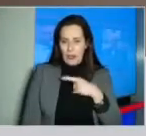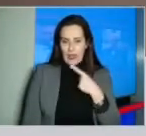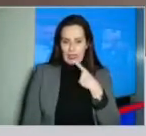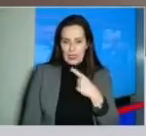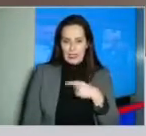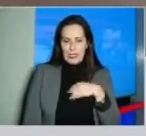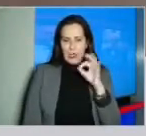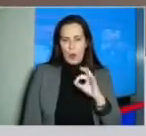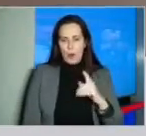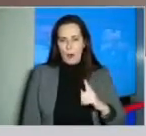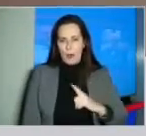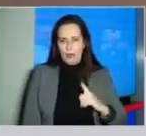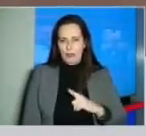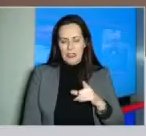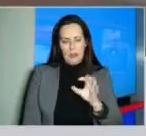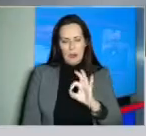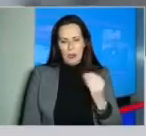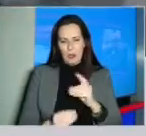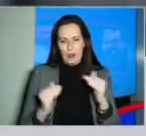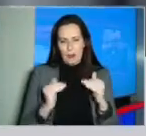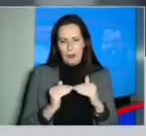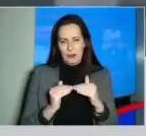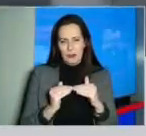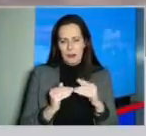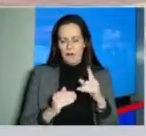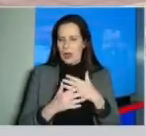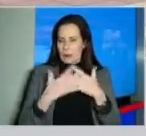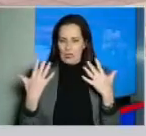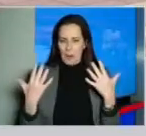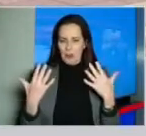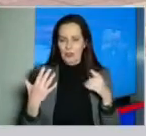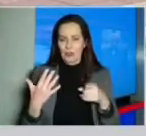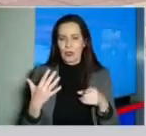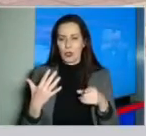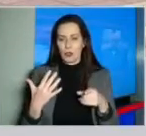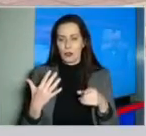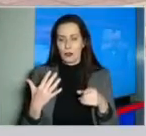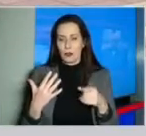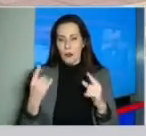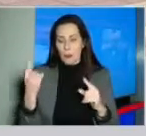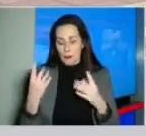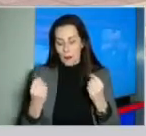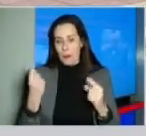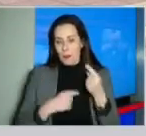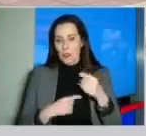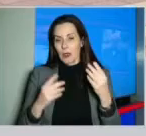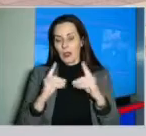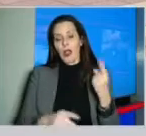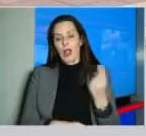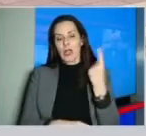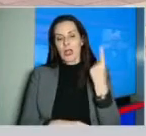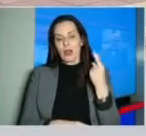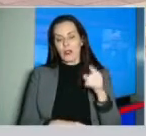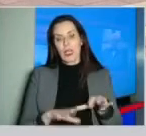כי זה פוגע בפרטיות, וזה באמת לא דבר ראוי. אבל מסתבר שזאת, במקרים רבים, זו הייתה הדרך היחידה